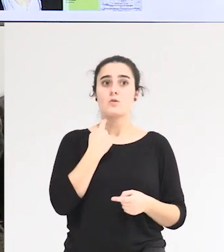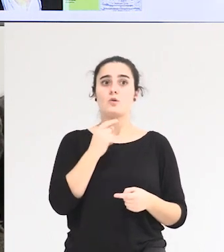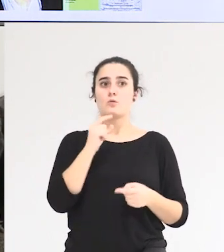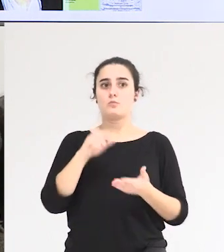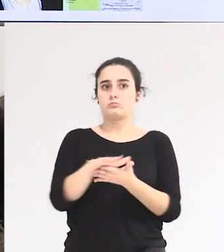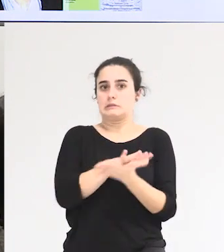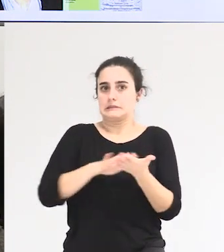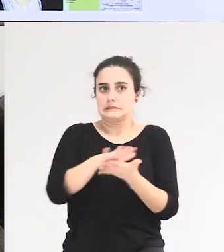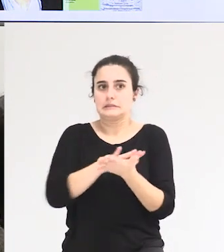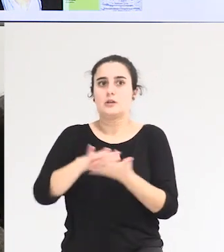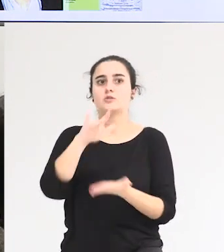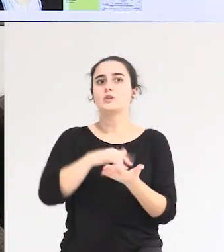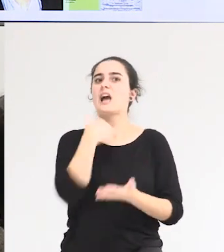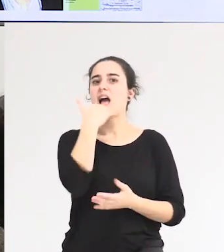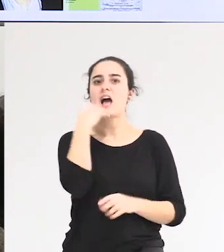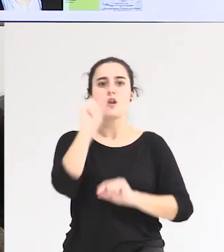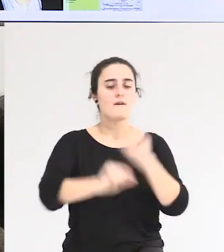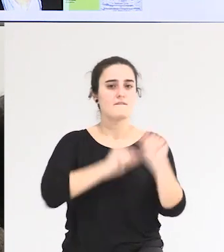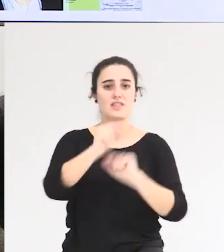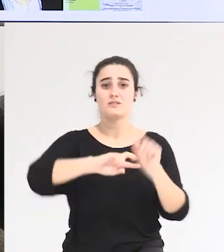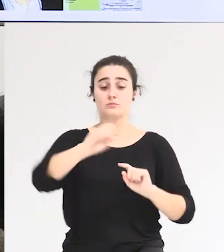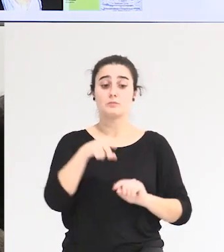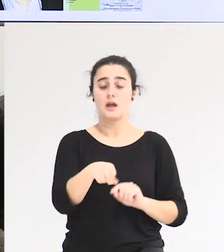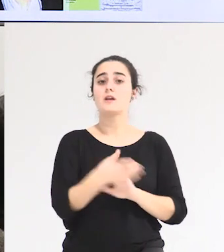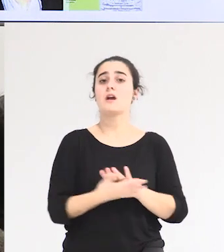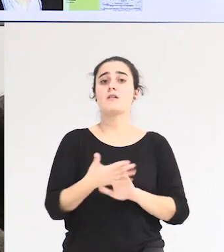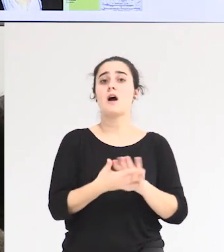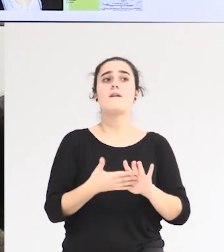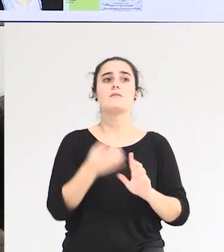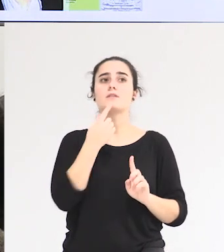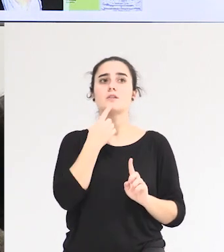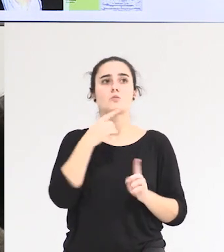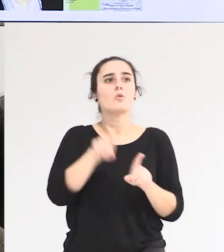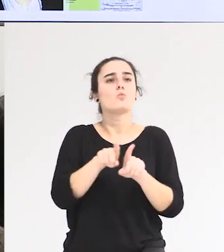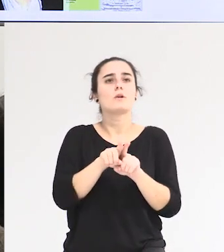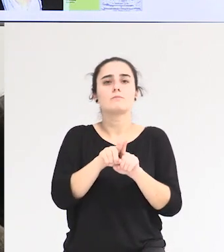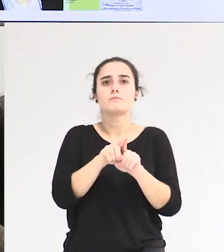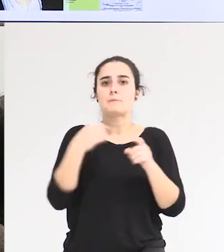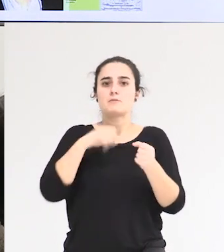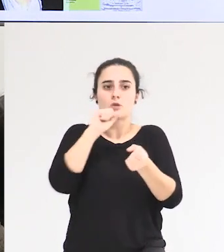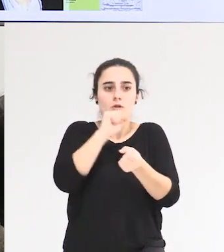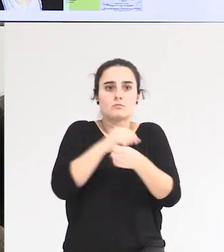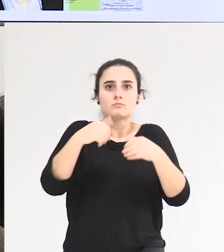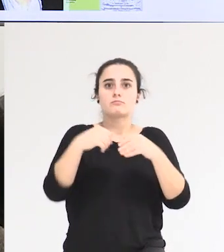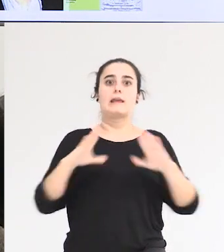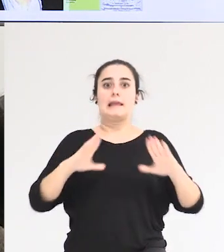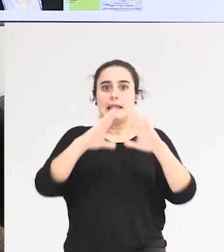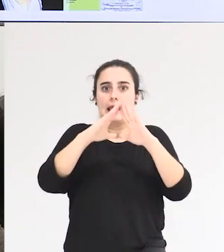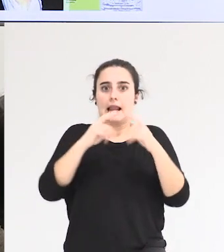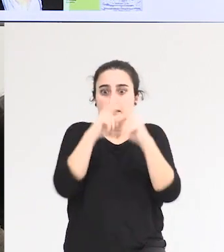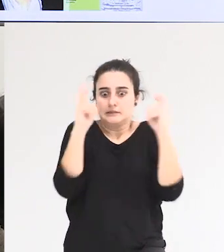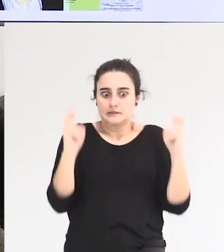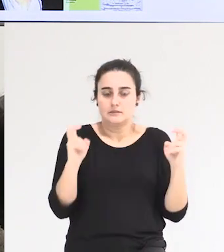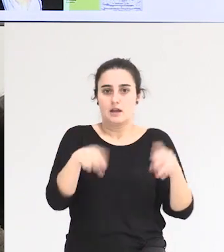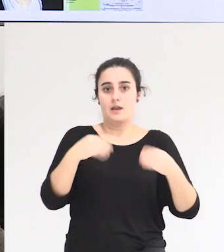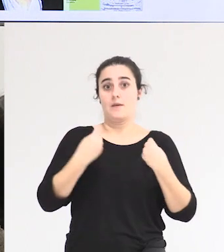zeukan familiarik idatzi zuenean, bera bakarrik bizi zen isolatuta, esan bezala zelda horretan, ez? Eliza batean. Euskal